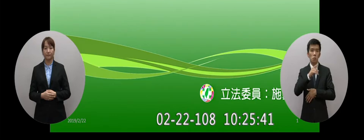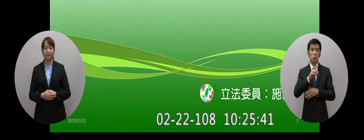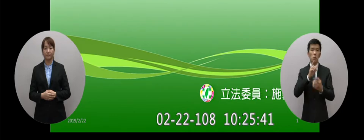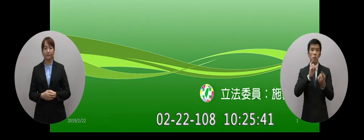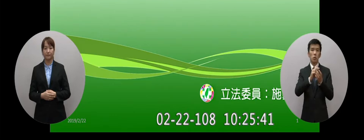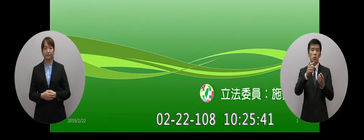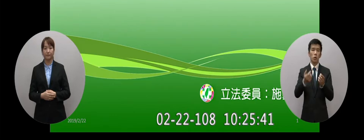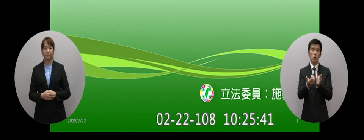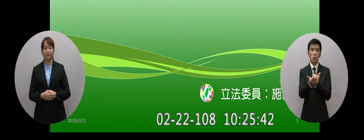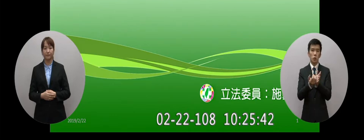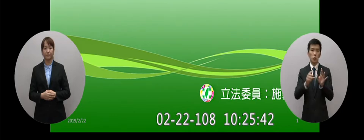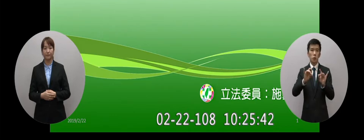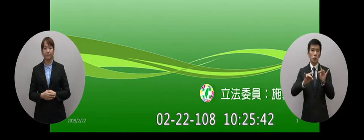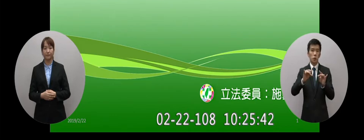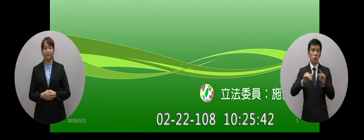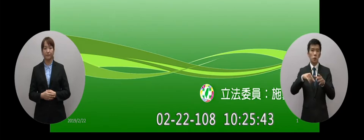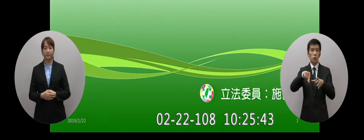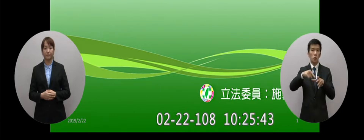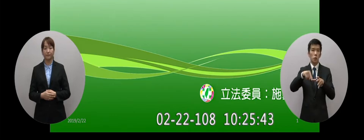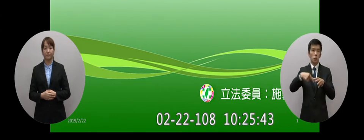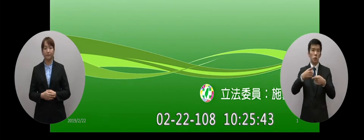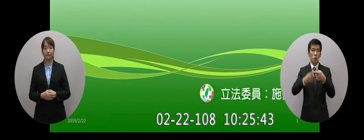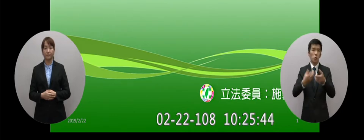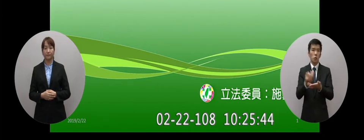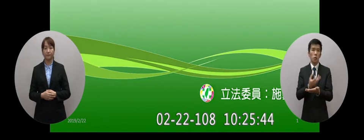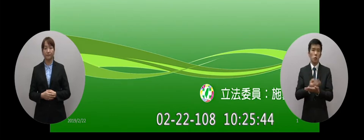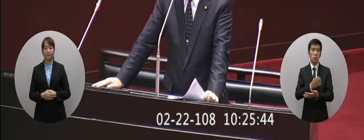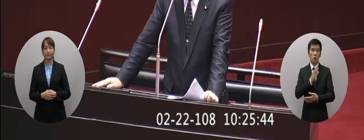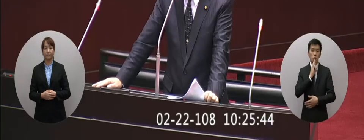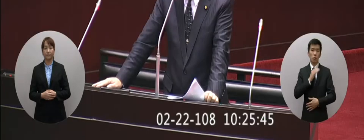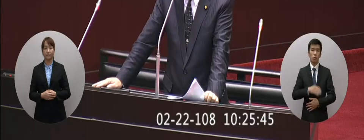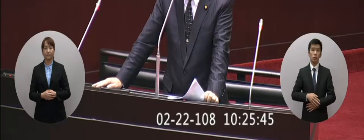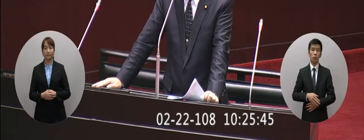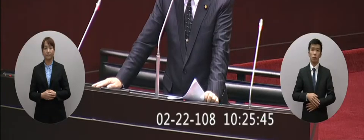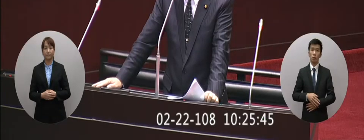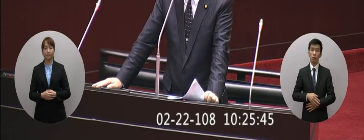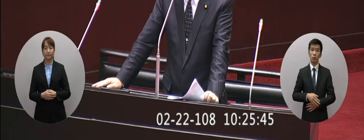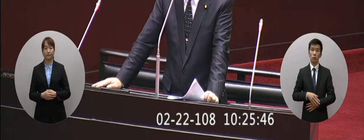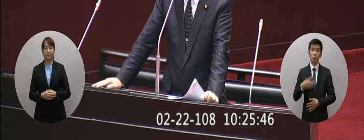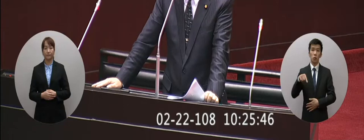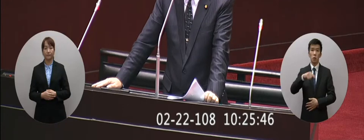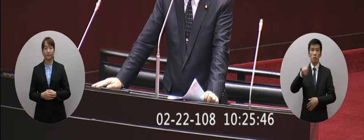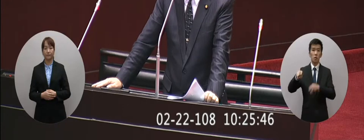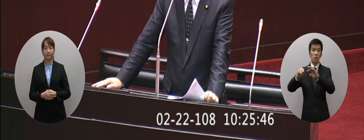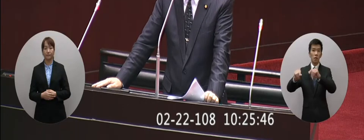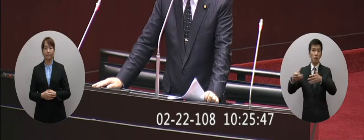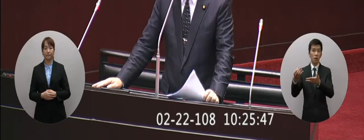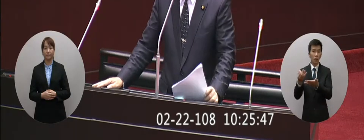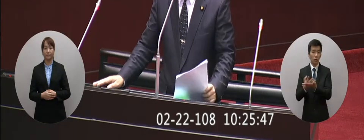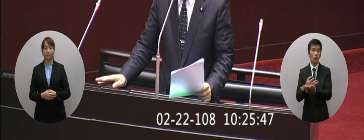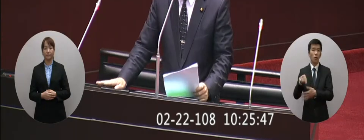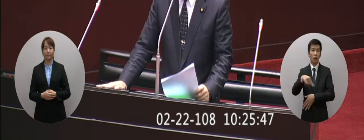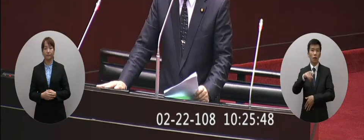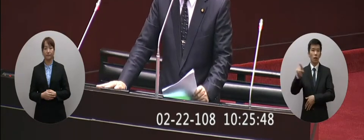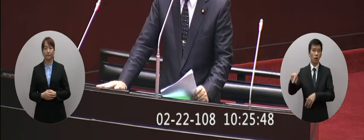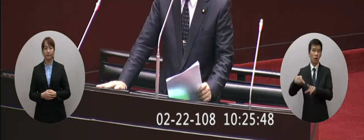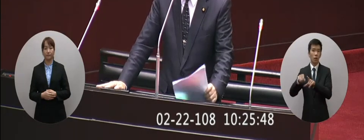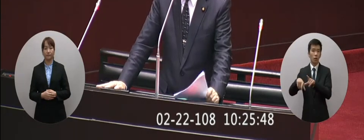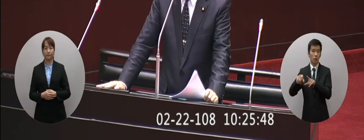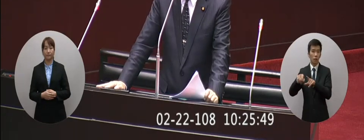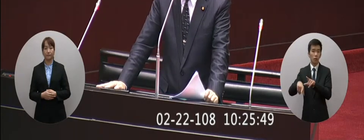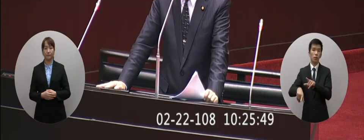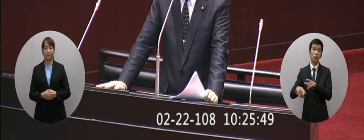砂石的短缺。那一阵子业界也因为砂石的短缺，所以这些一半混凝土业